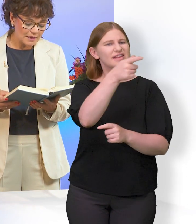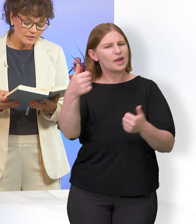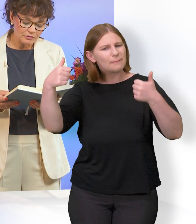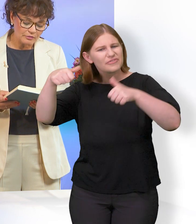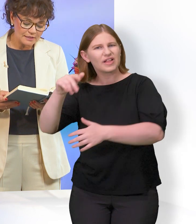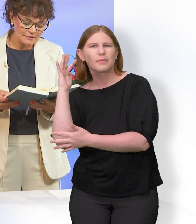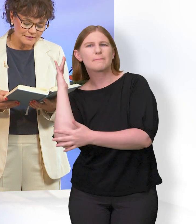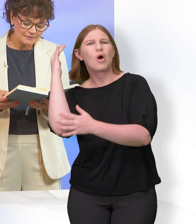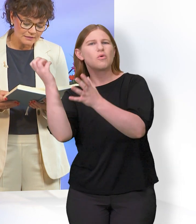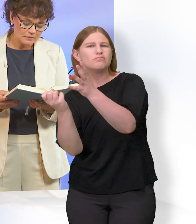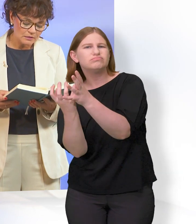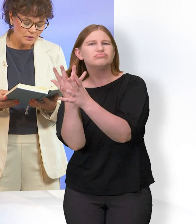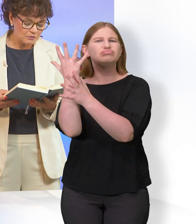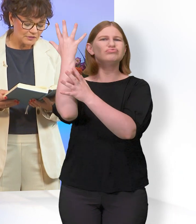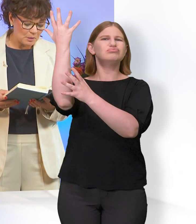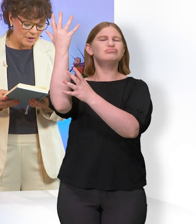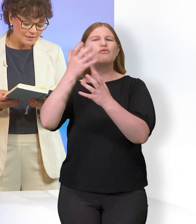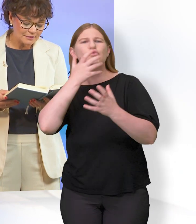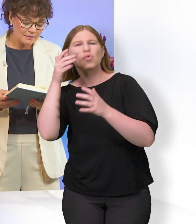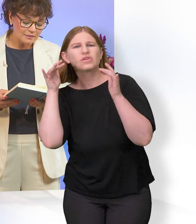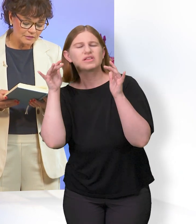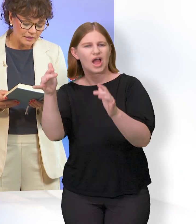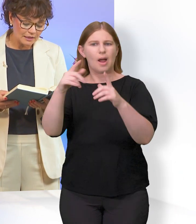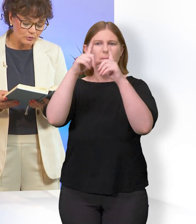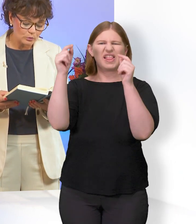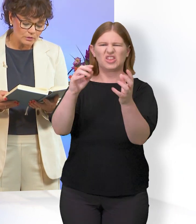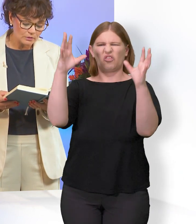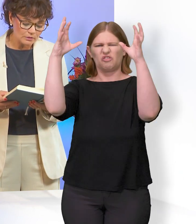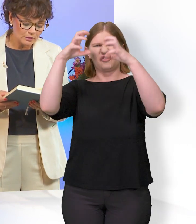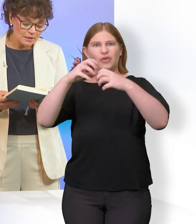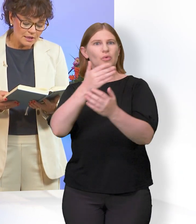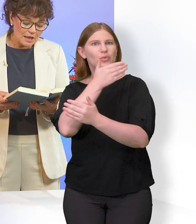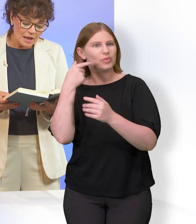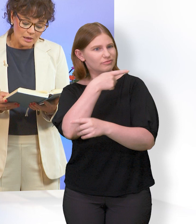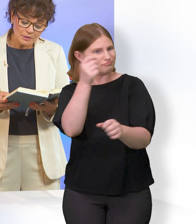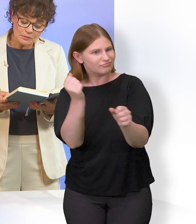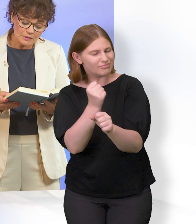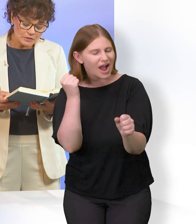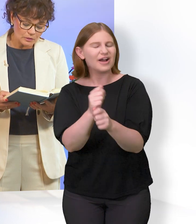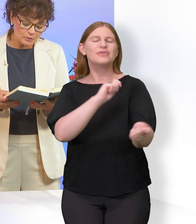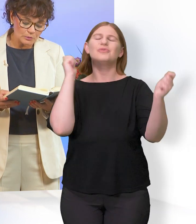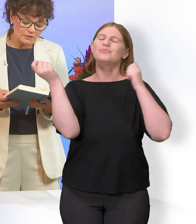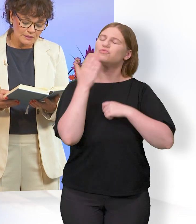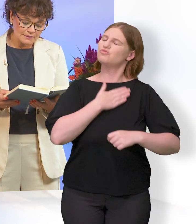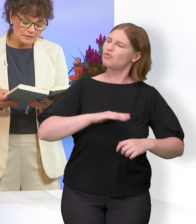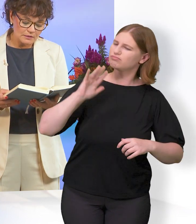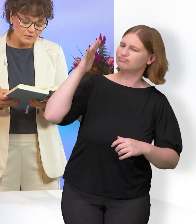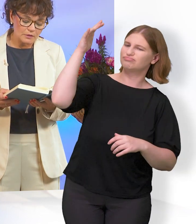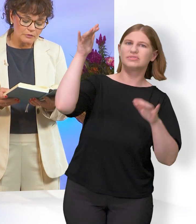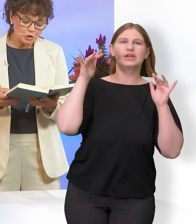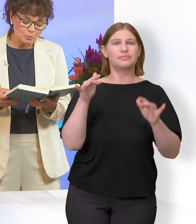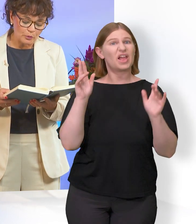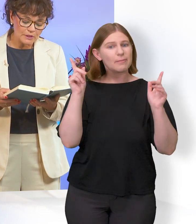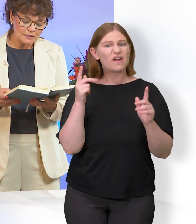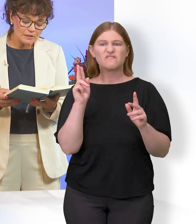seine Blätter verwelken nicht. Und was er macht, das gerät wohl. Aber so sind die Gottlosen nicht,